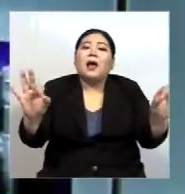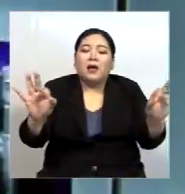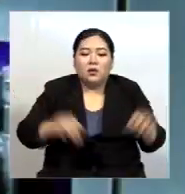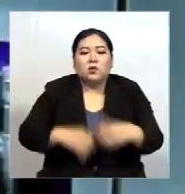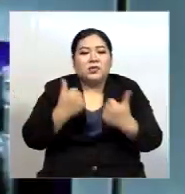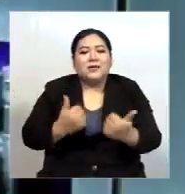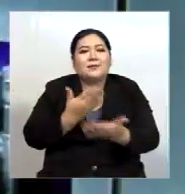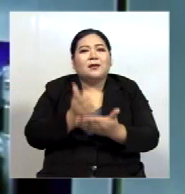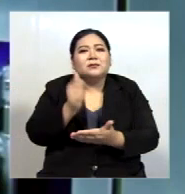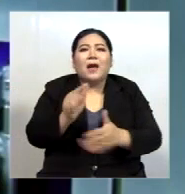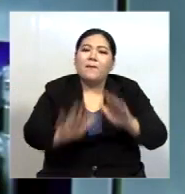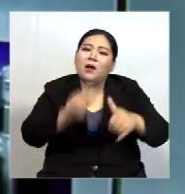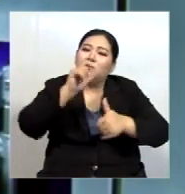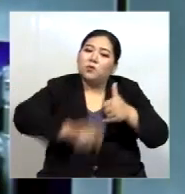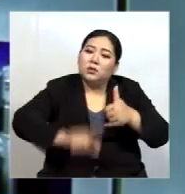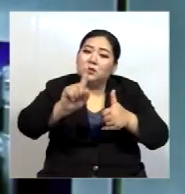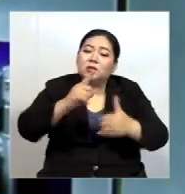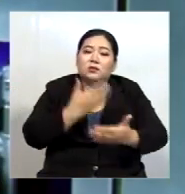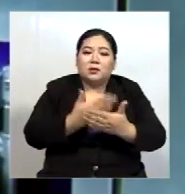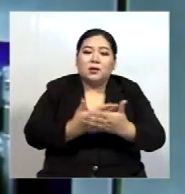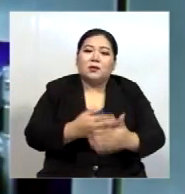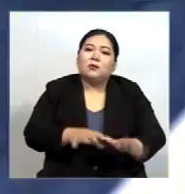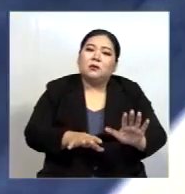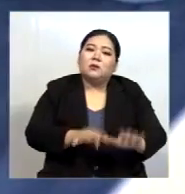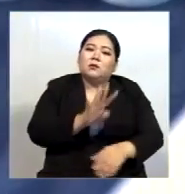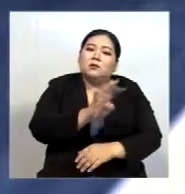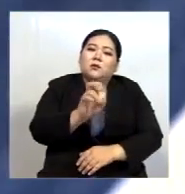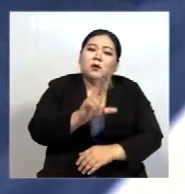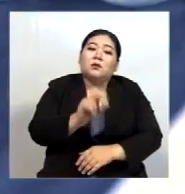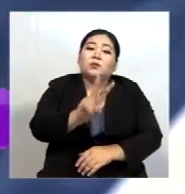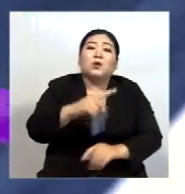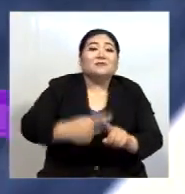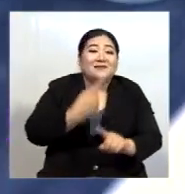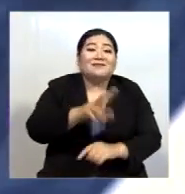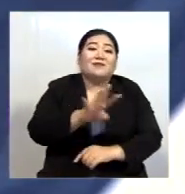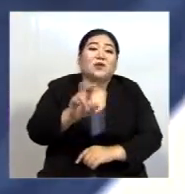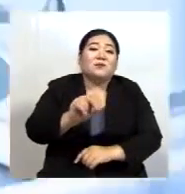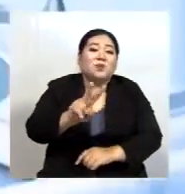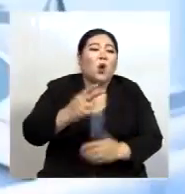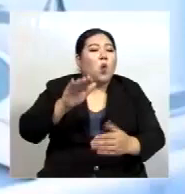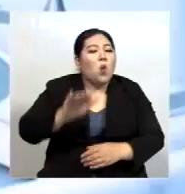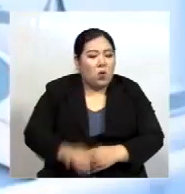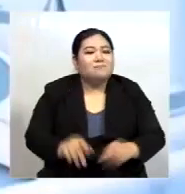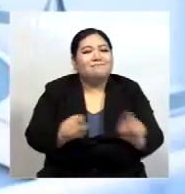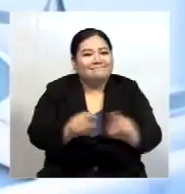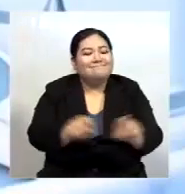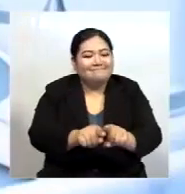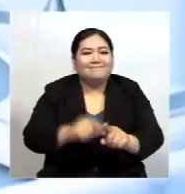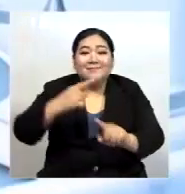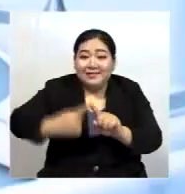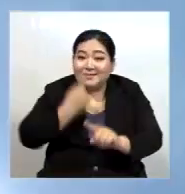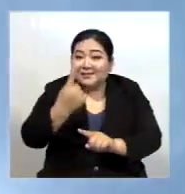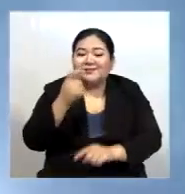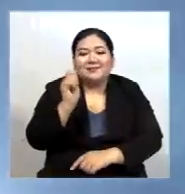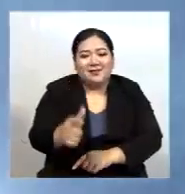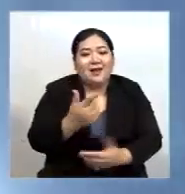ปัจจุบันเนี่ยเราจะจ่ายกันอยู่คนละประมาณ432บาทต่อเดือนก็จะลดลงไปเช่นกันค่ะจ่